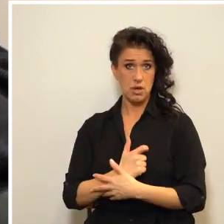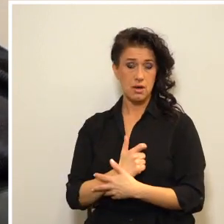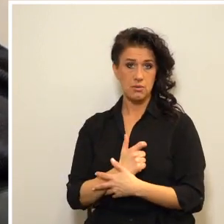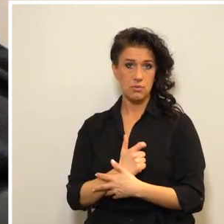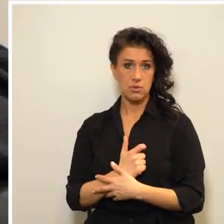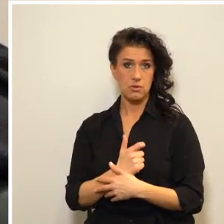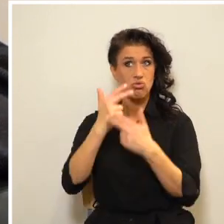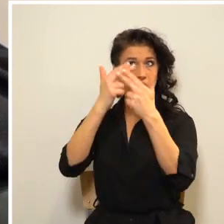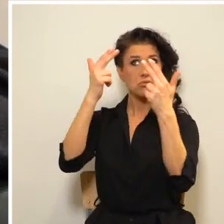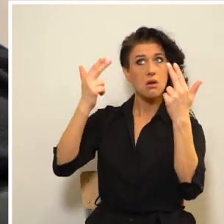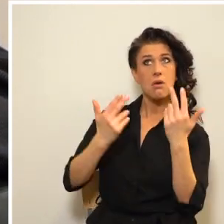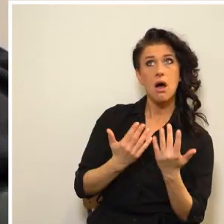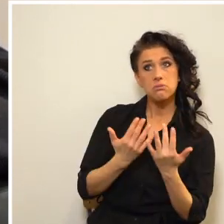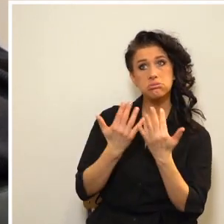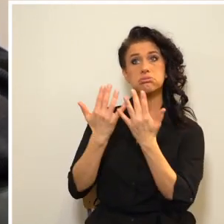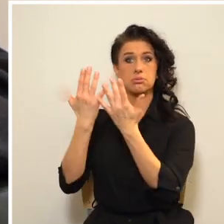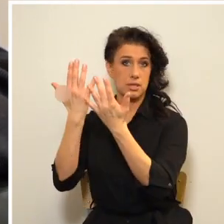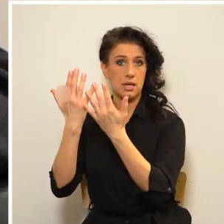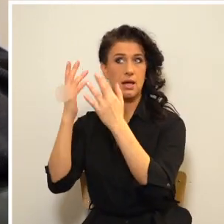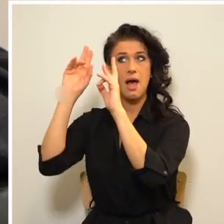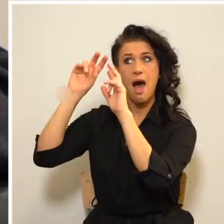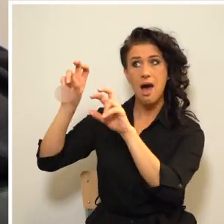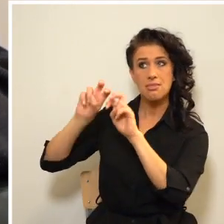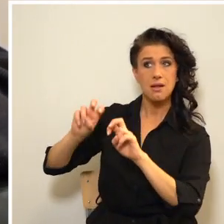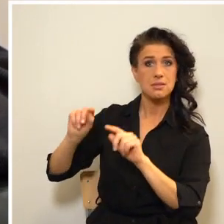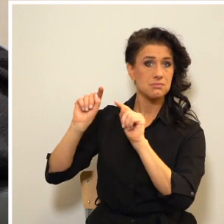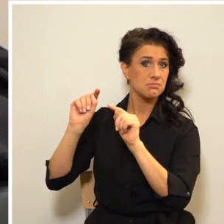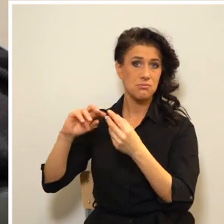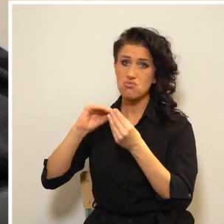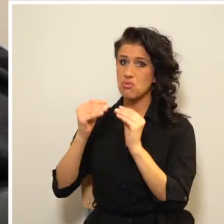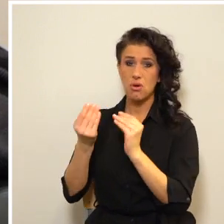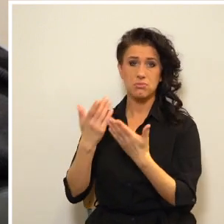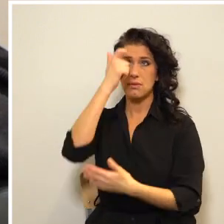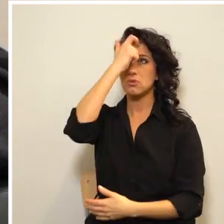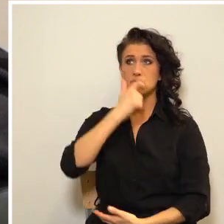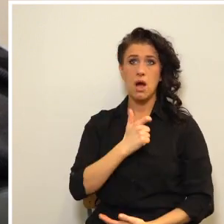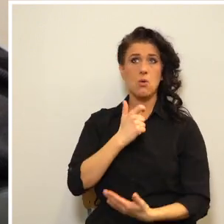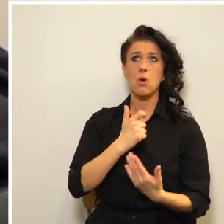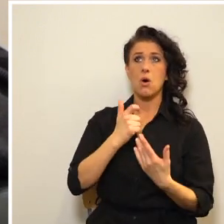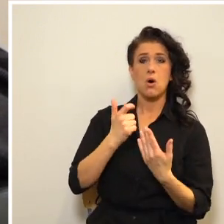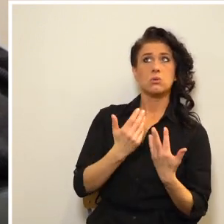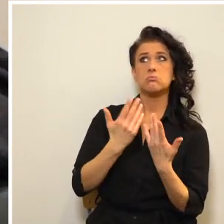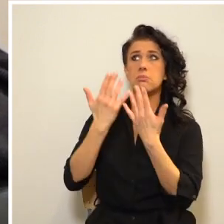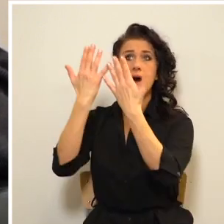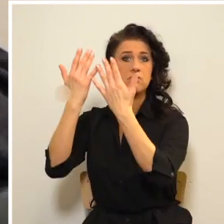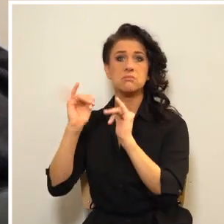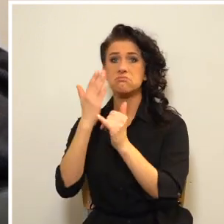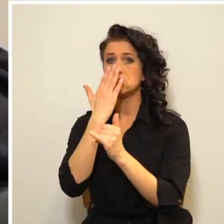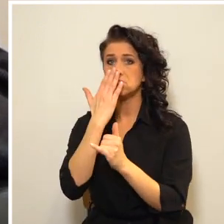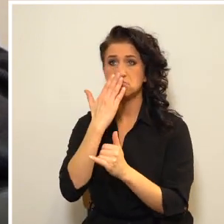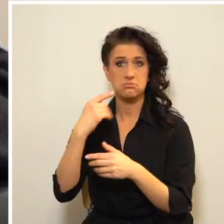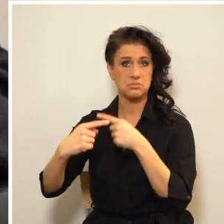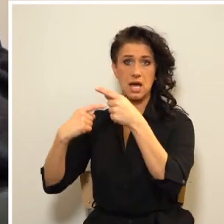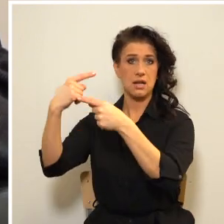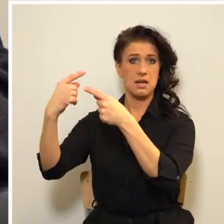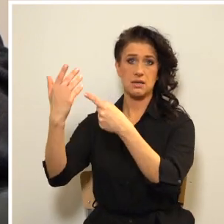polega na tym że te to jest osobny i trudny problem jak to ciało i zmartwychwstały będzie wyglądało na pewno nie jest tak że